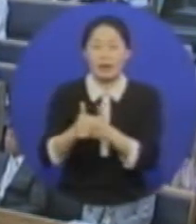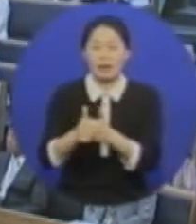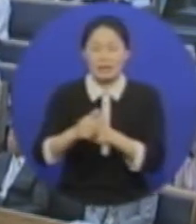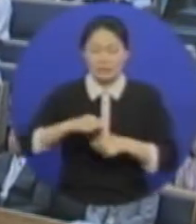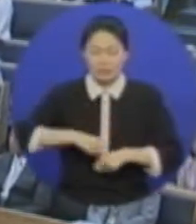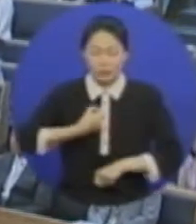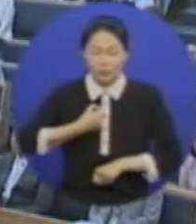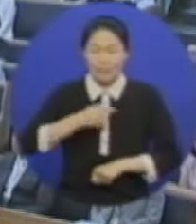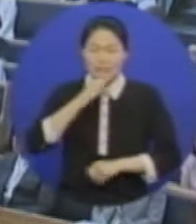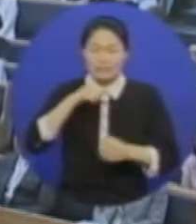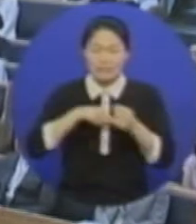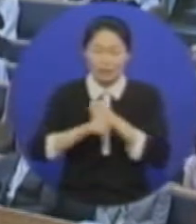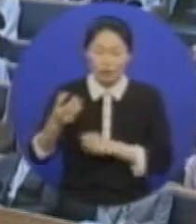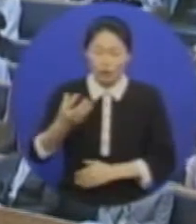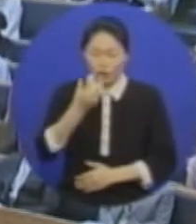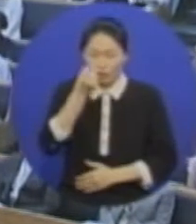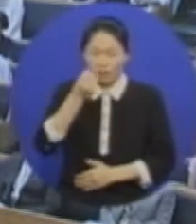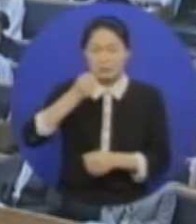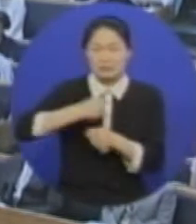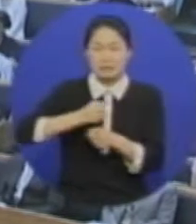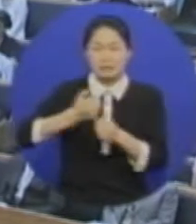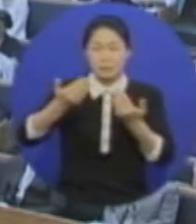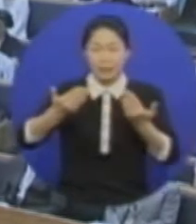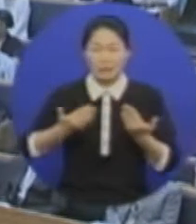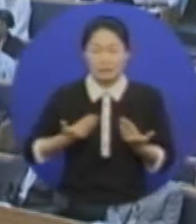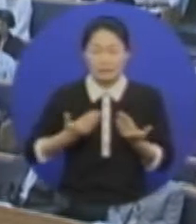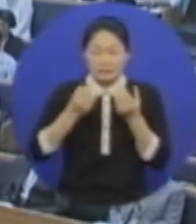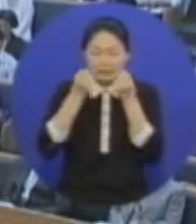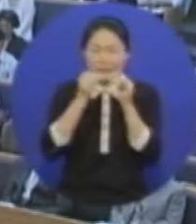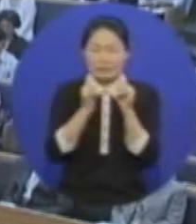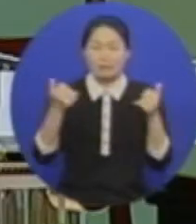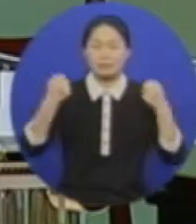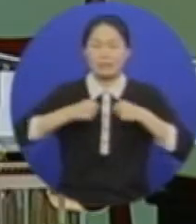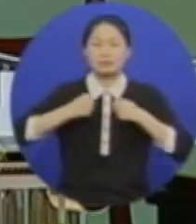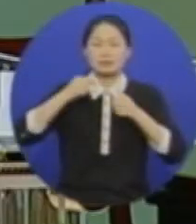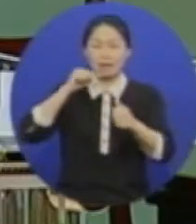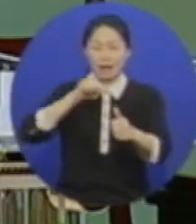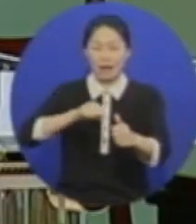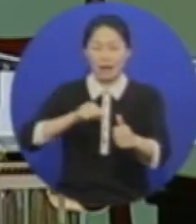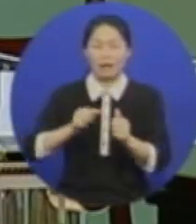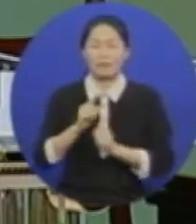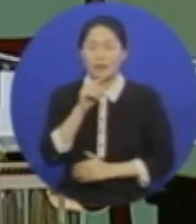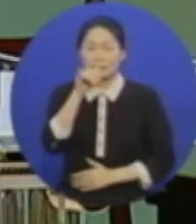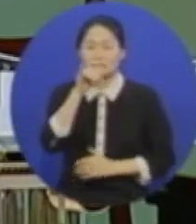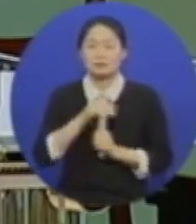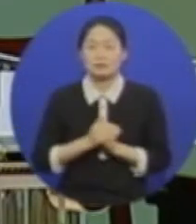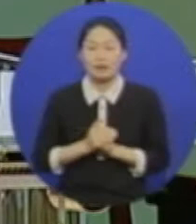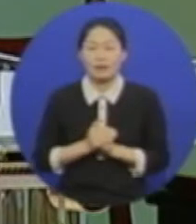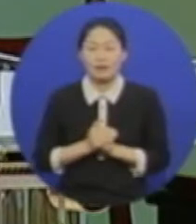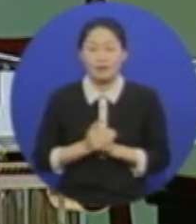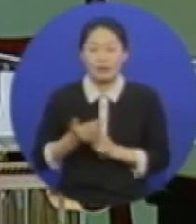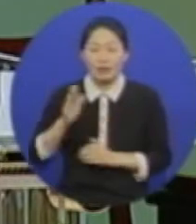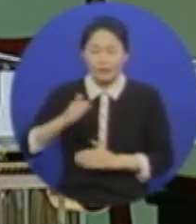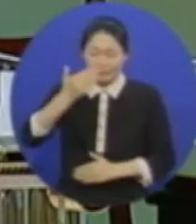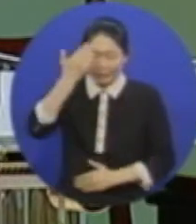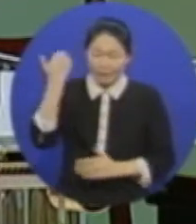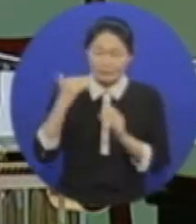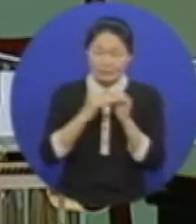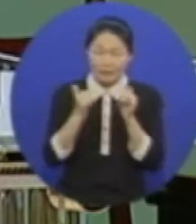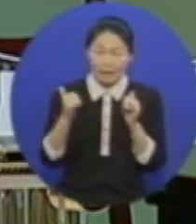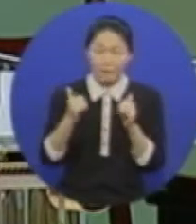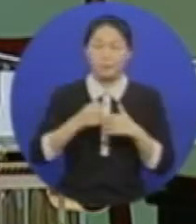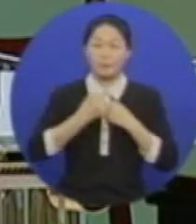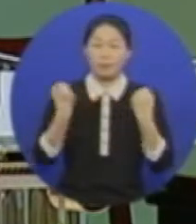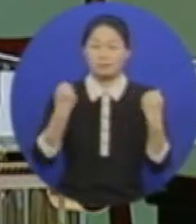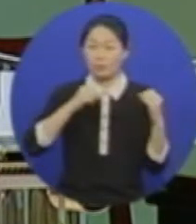진리의 거룩함으로 지으심을 받은 새 사람을 입으라 하셨는데 옛사람 벗어버리고